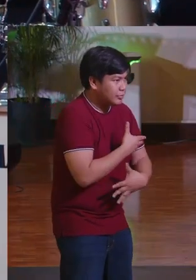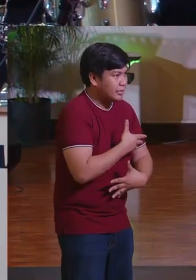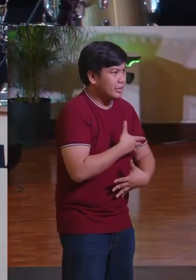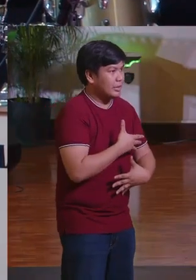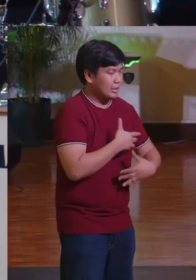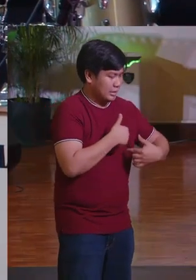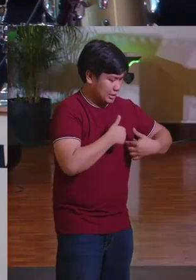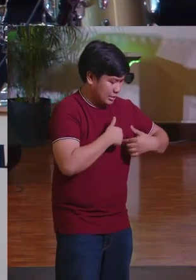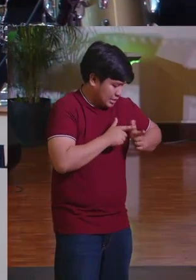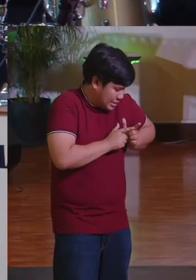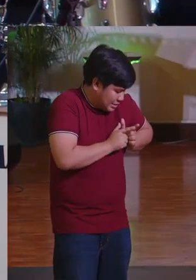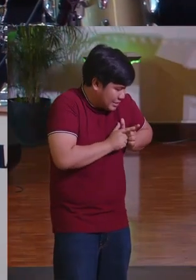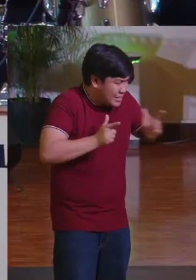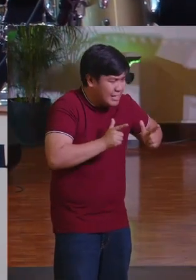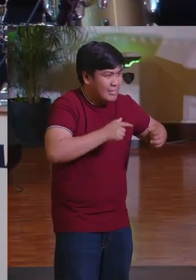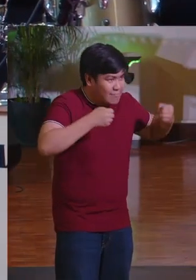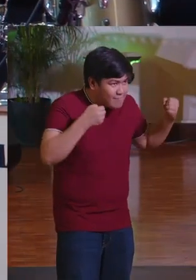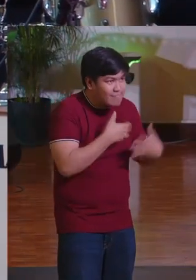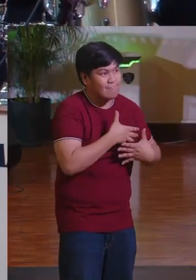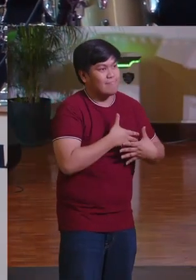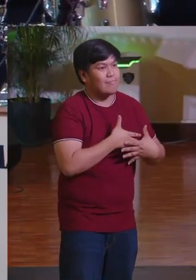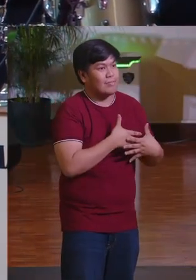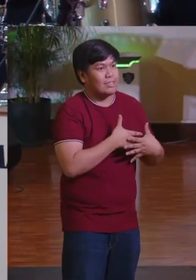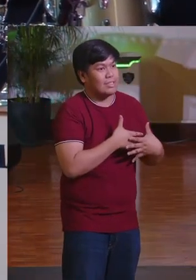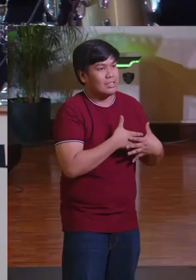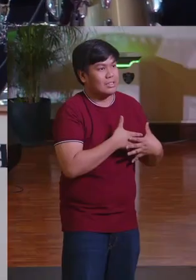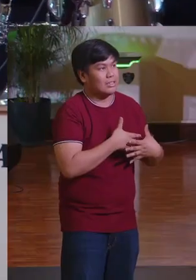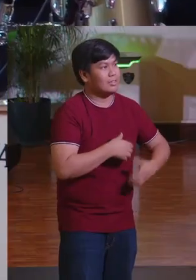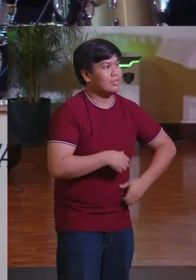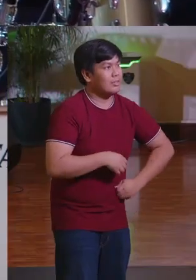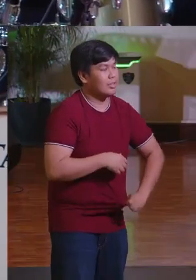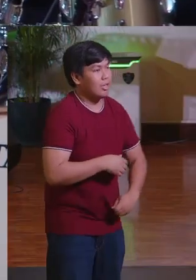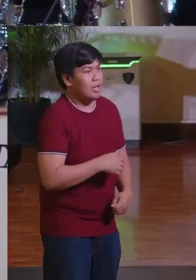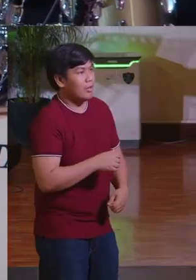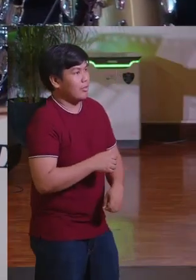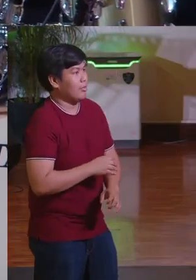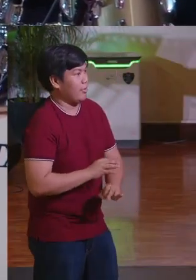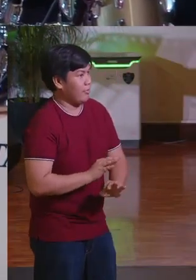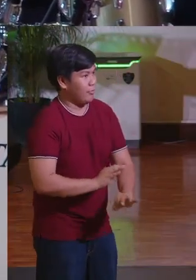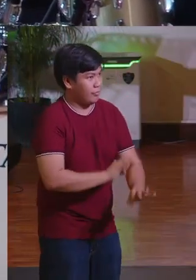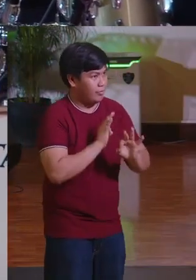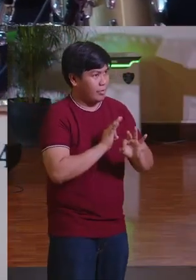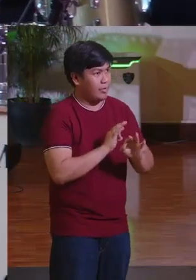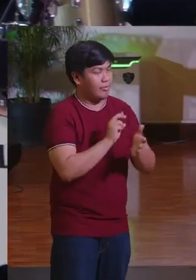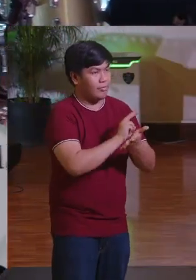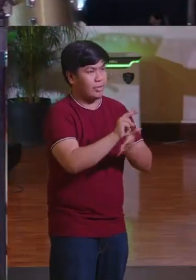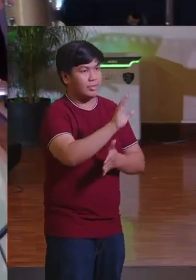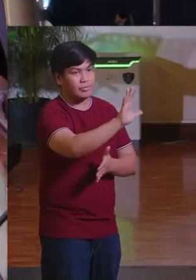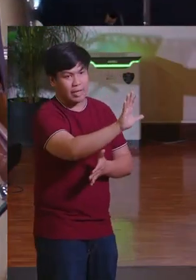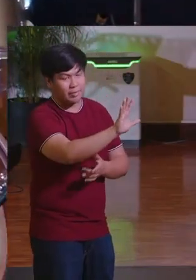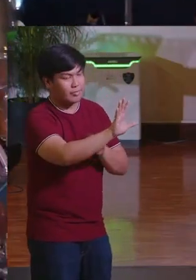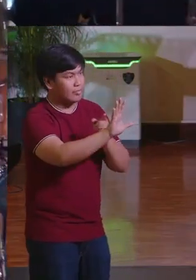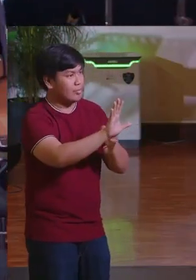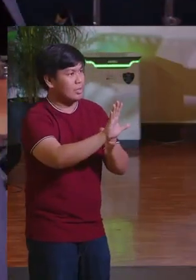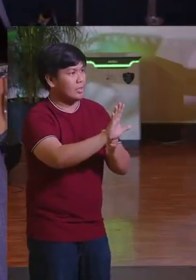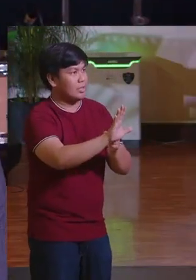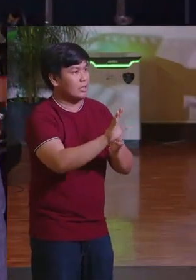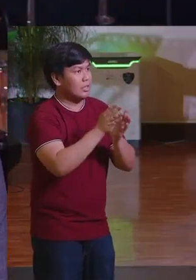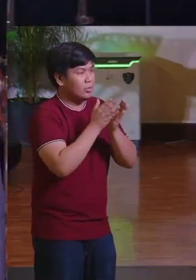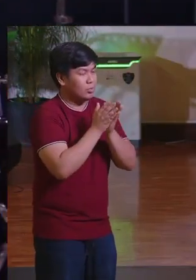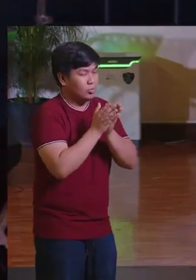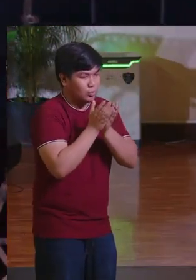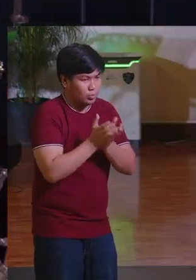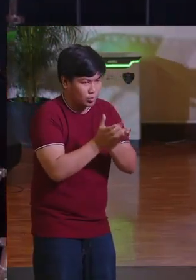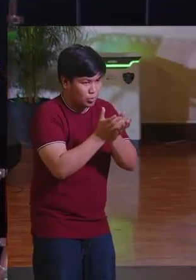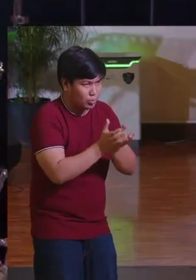great fear. Feared with great fear. Yung unang fear po nila sa verse 5, pinag-aralan po last time, takot po dun